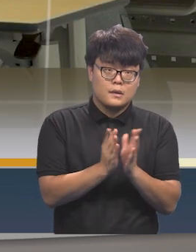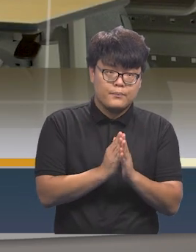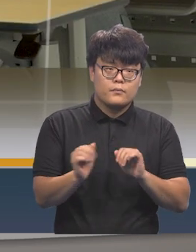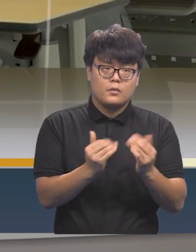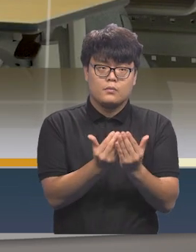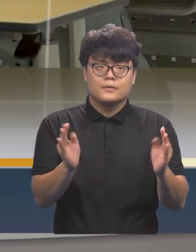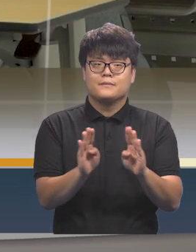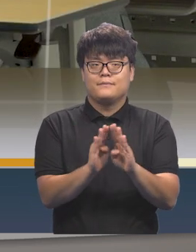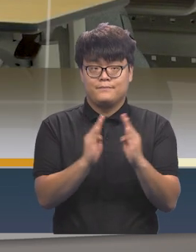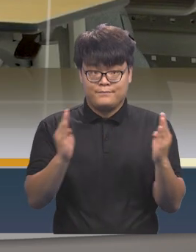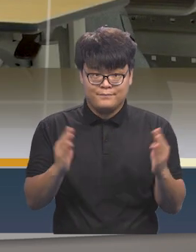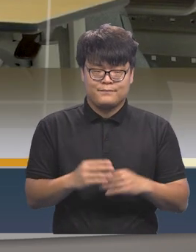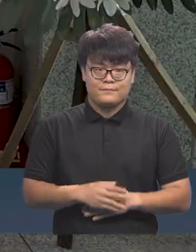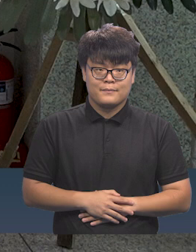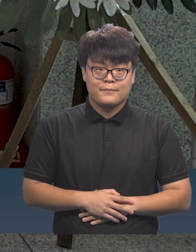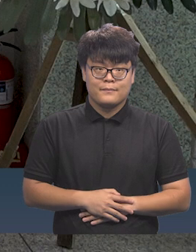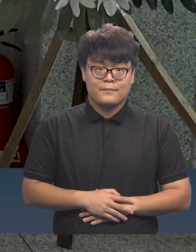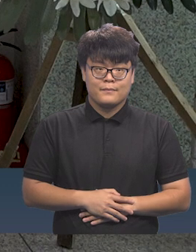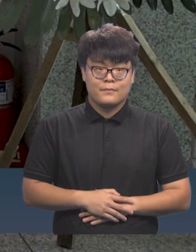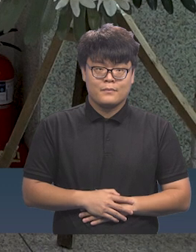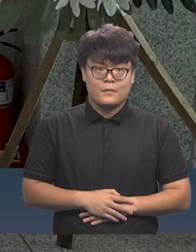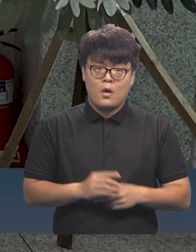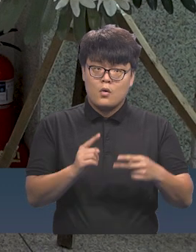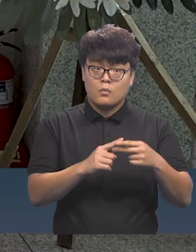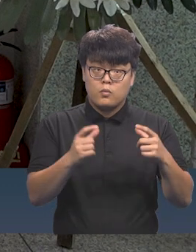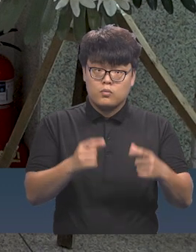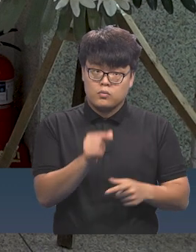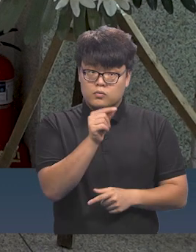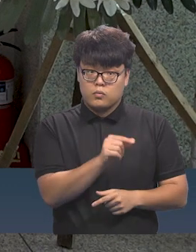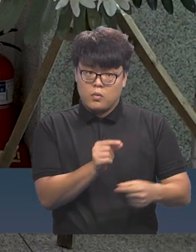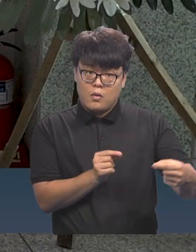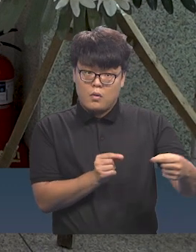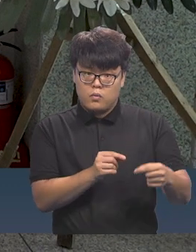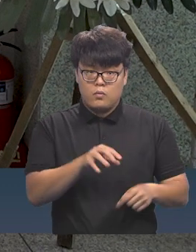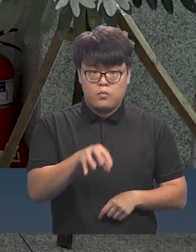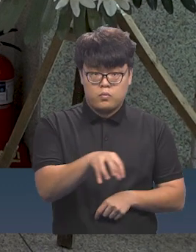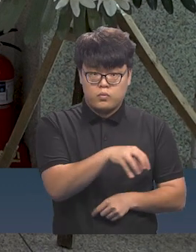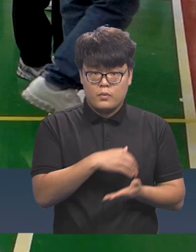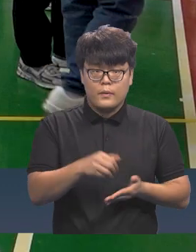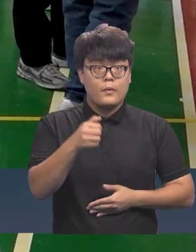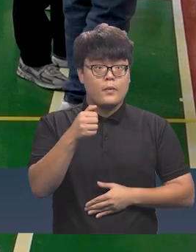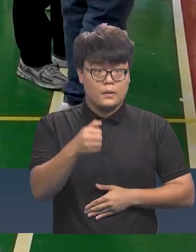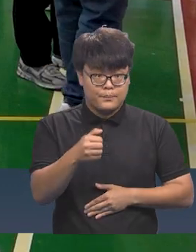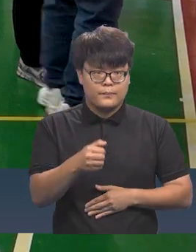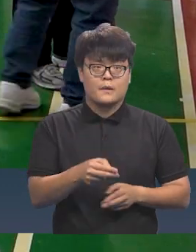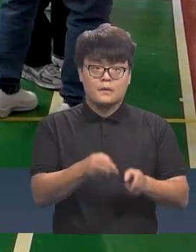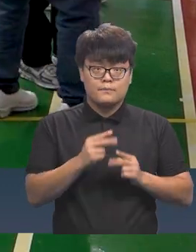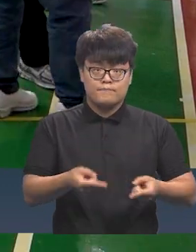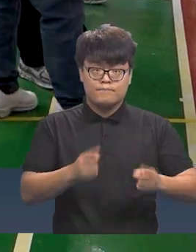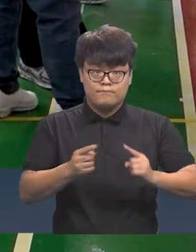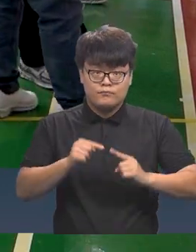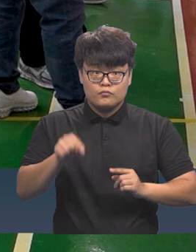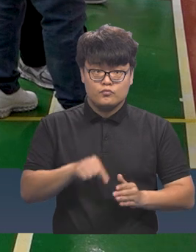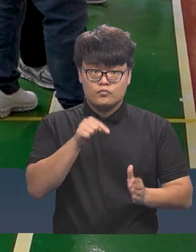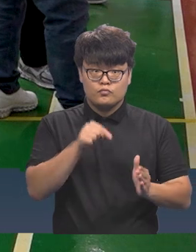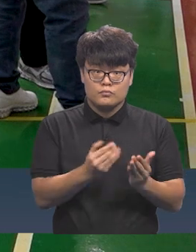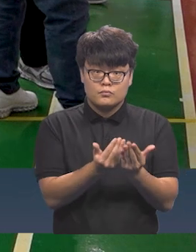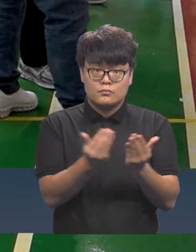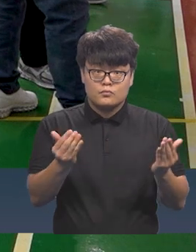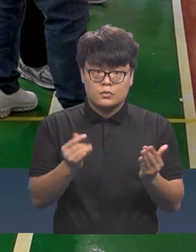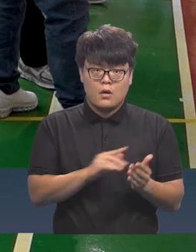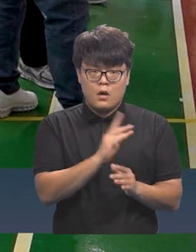박람회를 개최합니다 동대문구와 인근 자치구에 위치한 50여 개의 기업이 참여하는 이번 취업